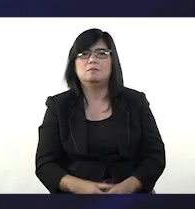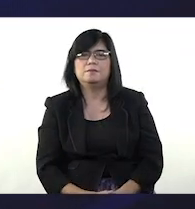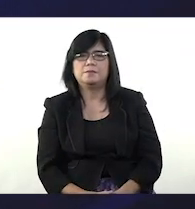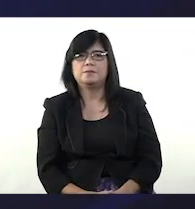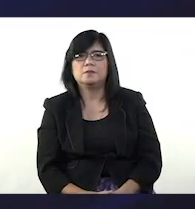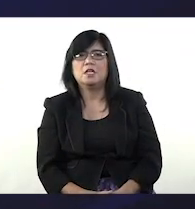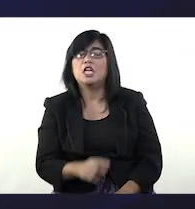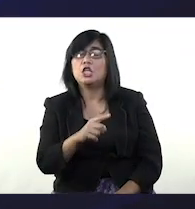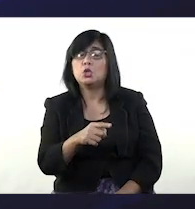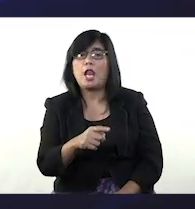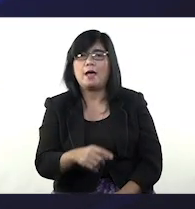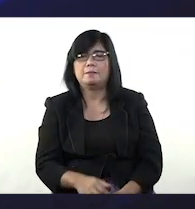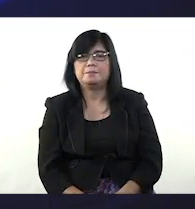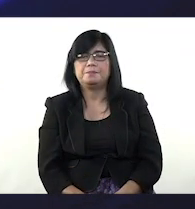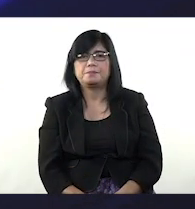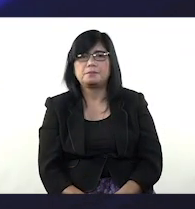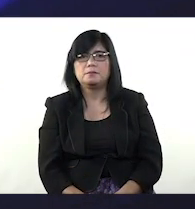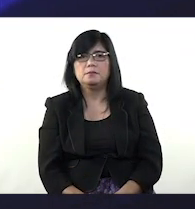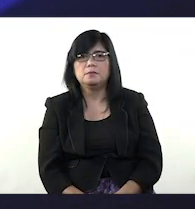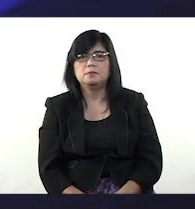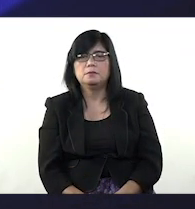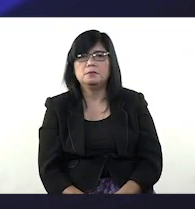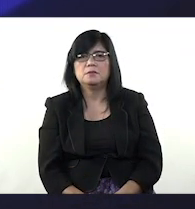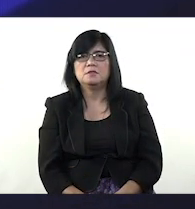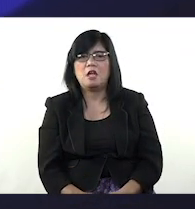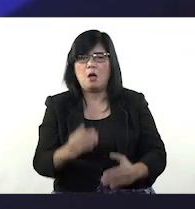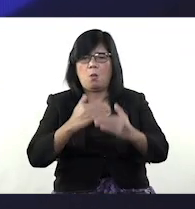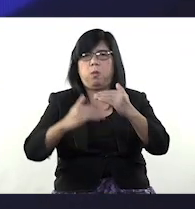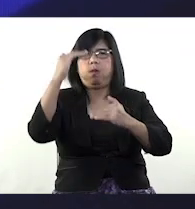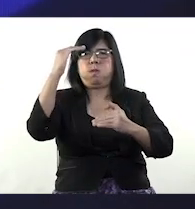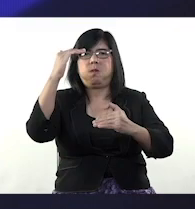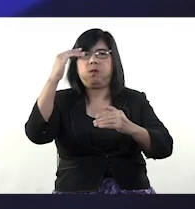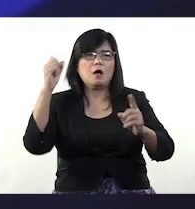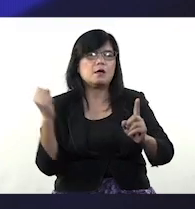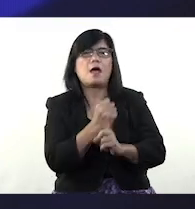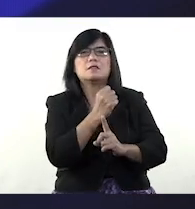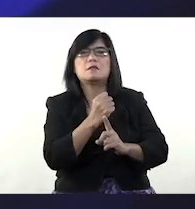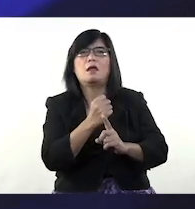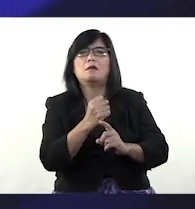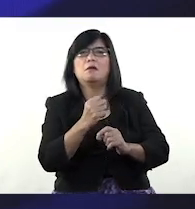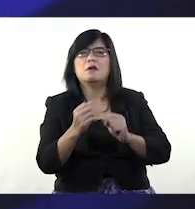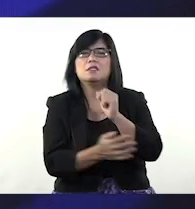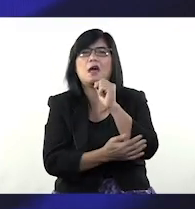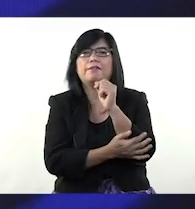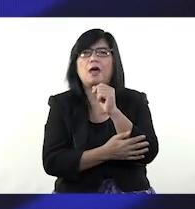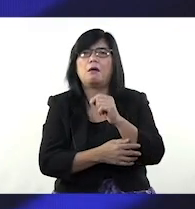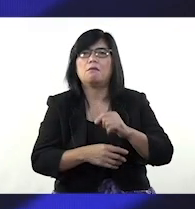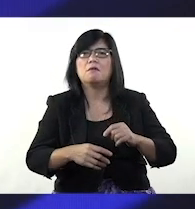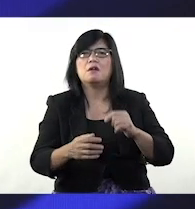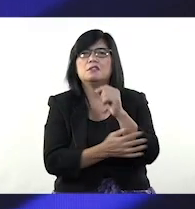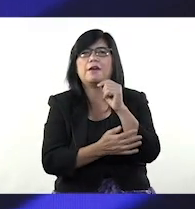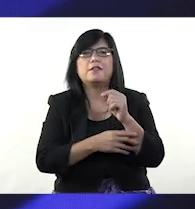Hai itu sebabnya Hai tingkat kekerasan Hai bahan kekerasan seksual